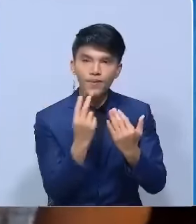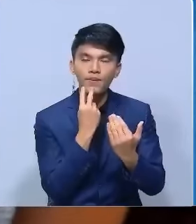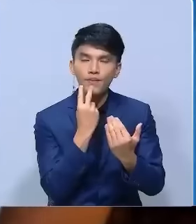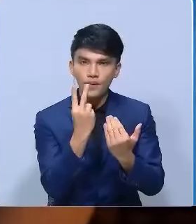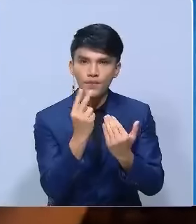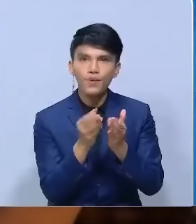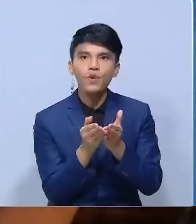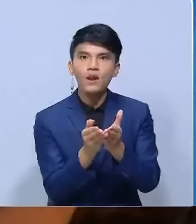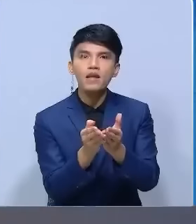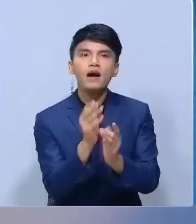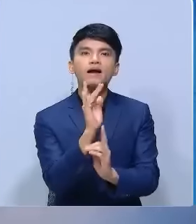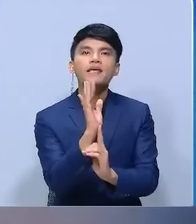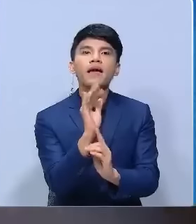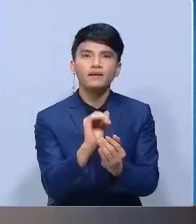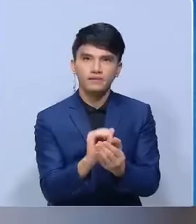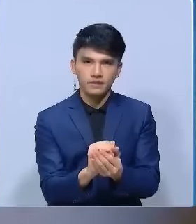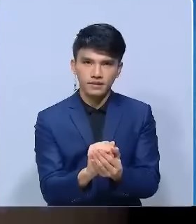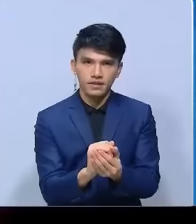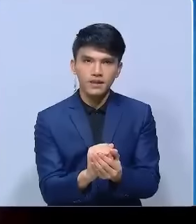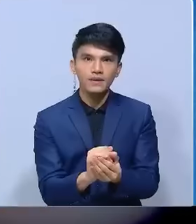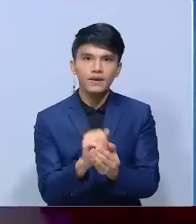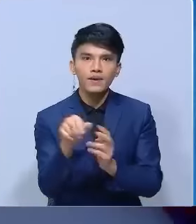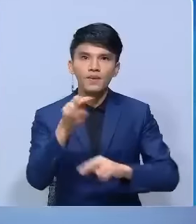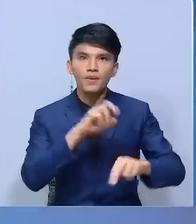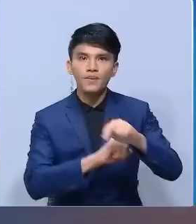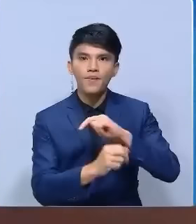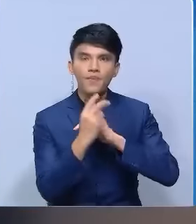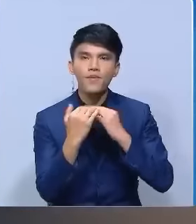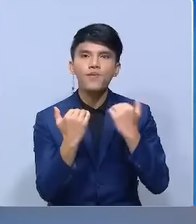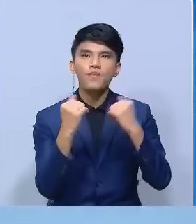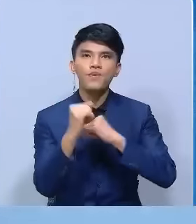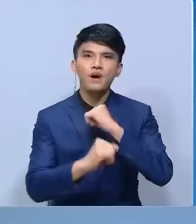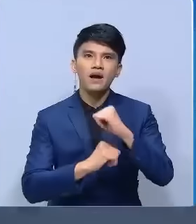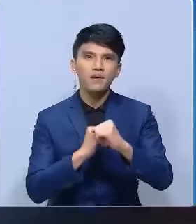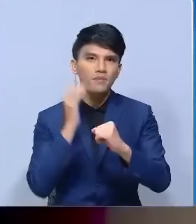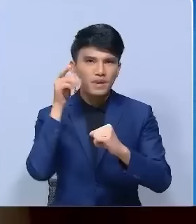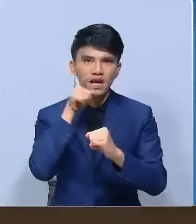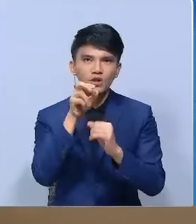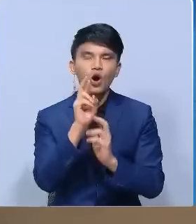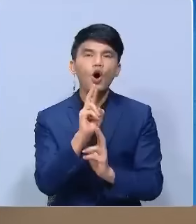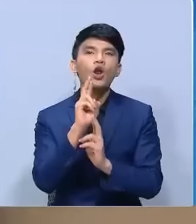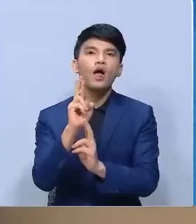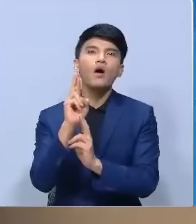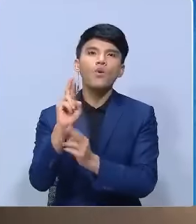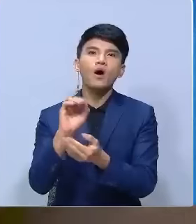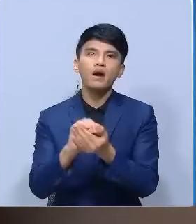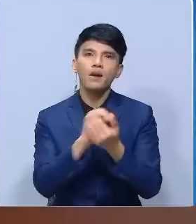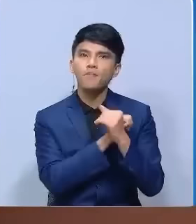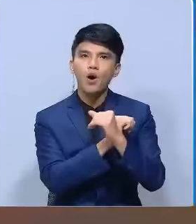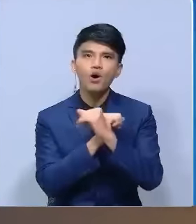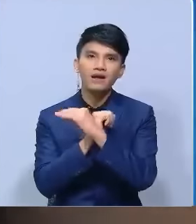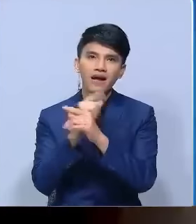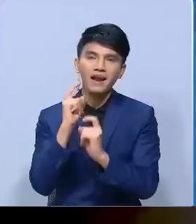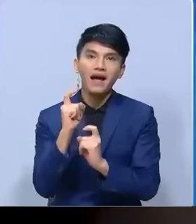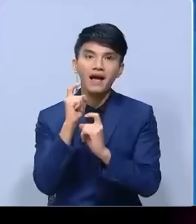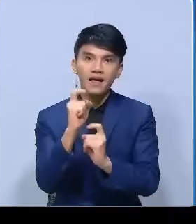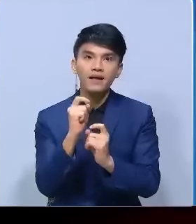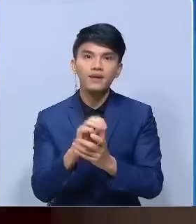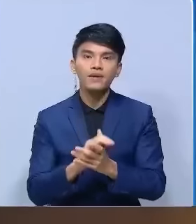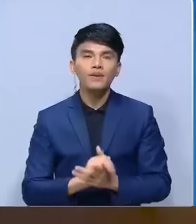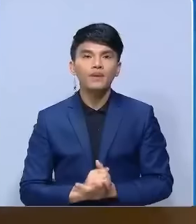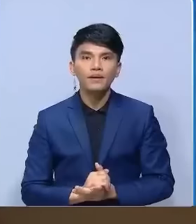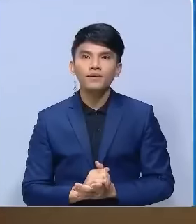ไฟทางจังหวัดก็เลยมีการกำชับมาตรการเข้มงวดบอกว่าปีหน้าต้องให้ระมัดระวังมากกว่านี้นะป้องกันอันตรายที่อาจจะเกิดขึ้นแบบนี้อีก